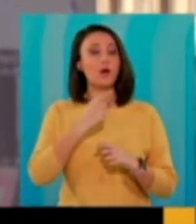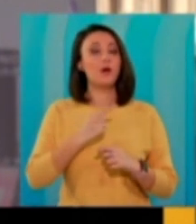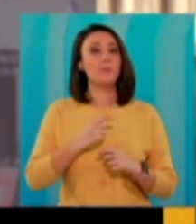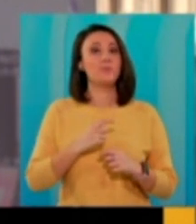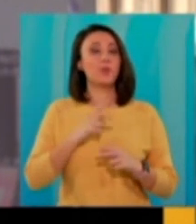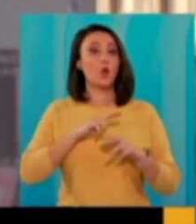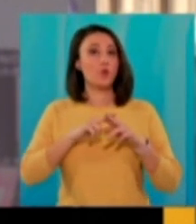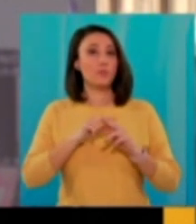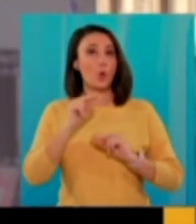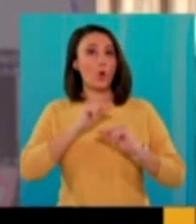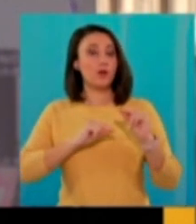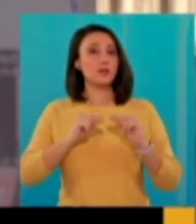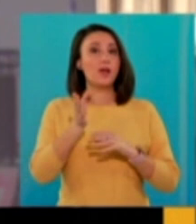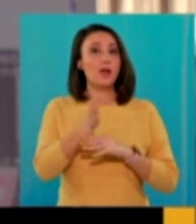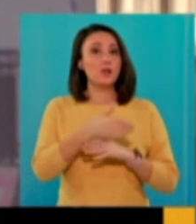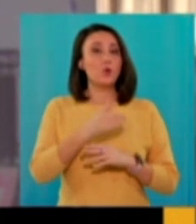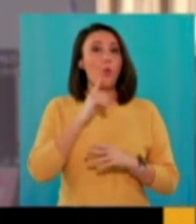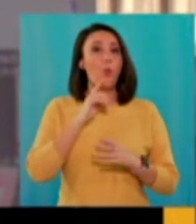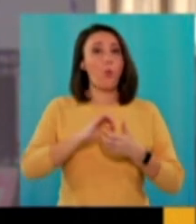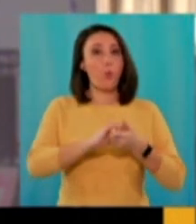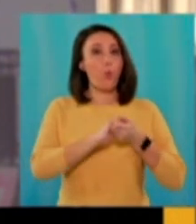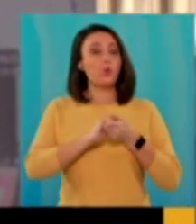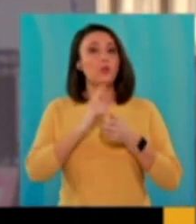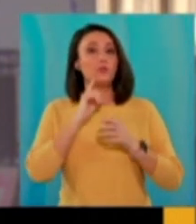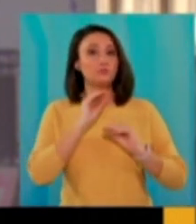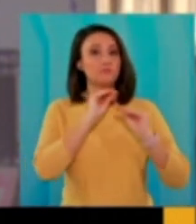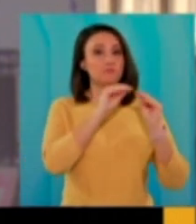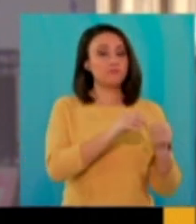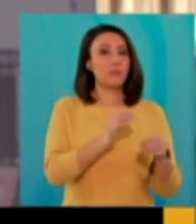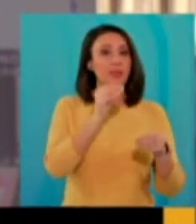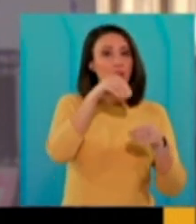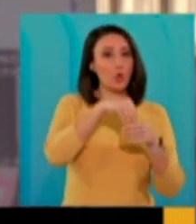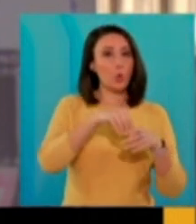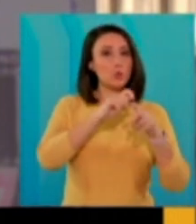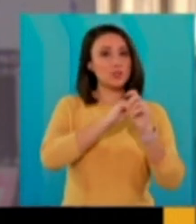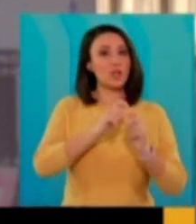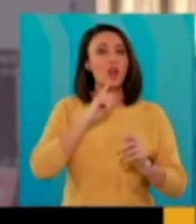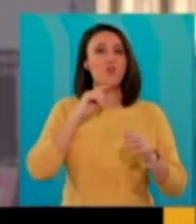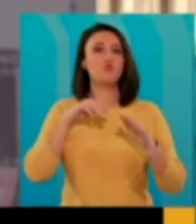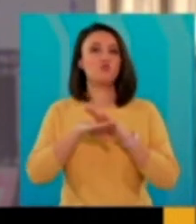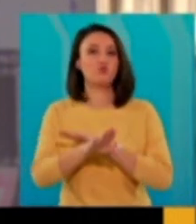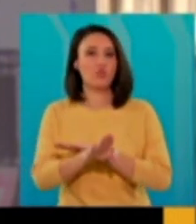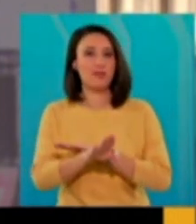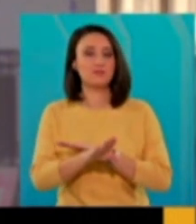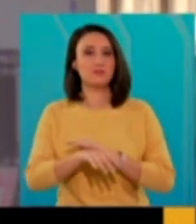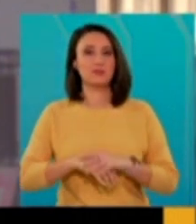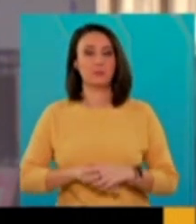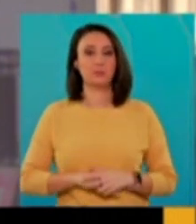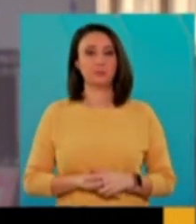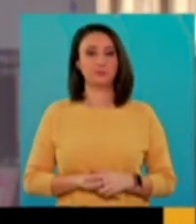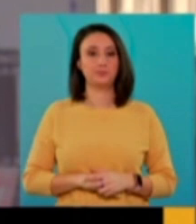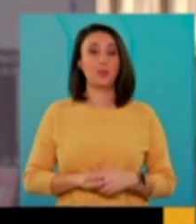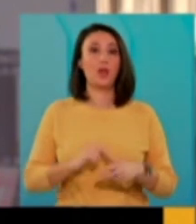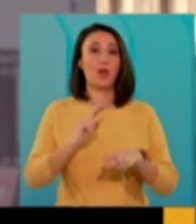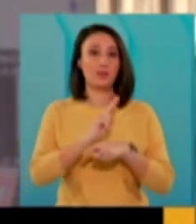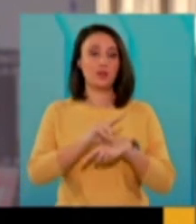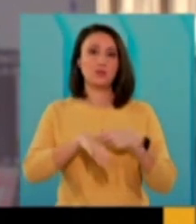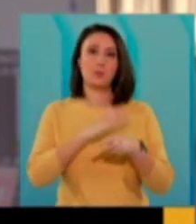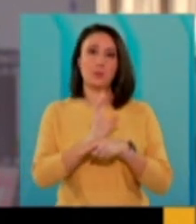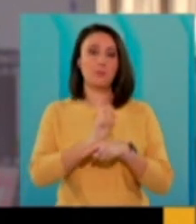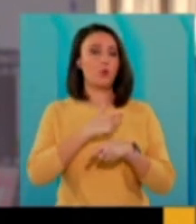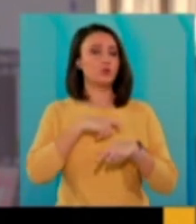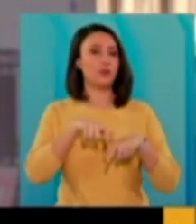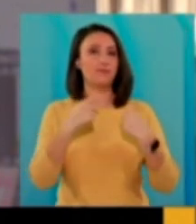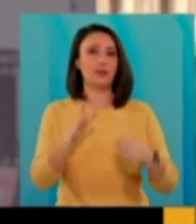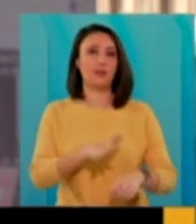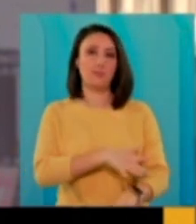unei organizații Națiunilor Unite, aceștia fie au fost strămutați în interiorul țării, fie sunt refugiați în străinătate. Atenție, urmează imagini și